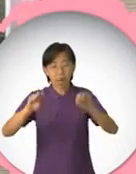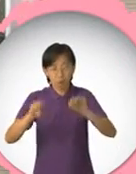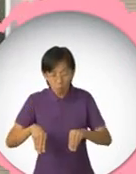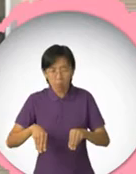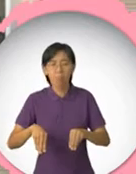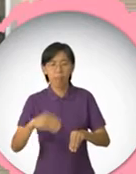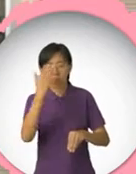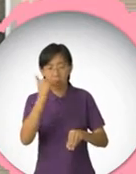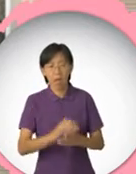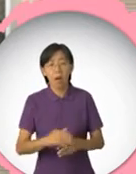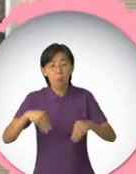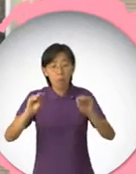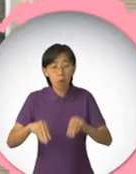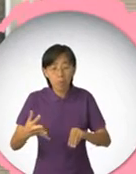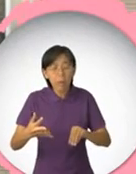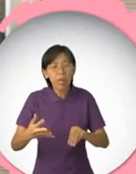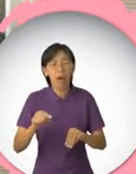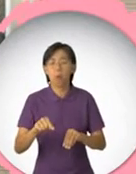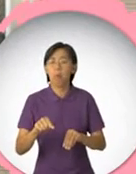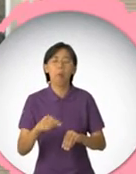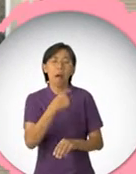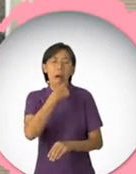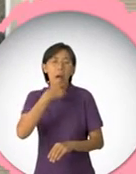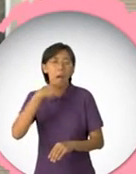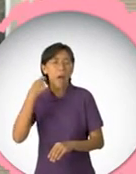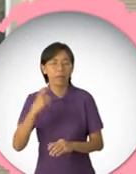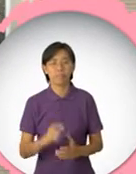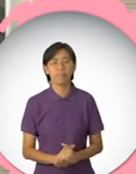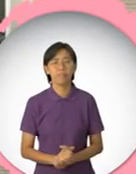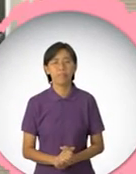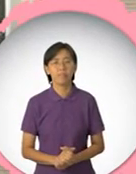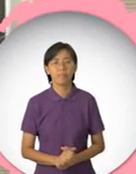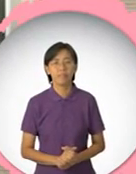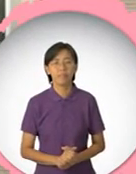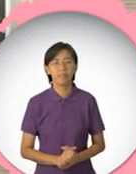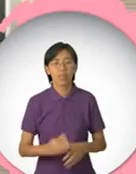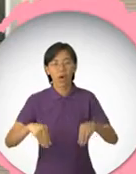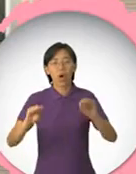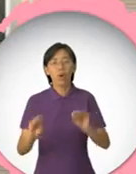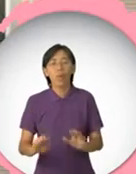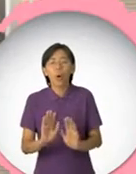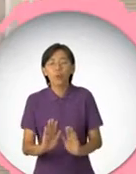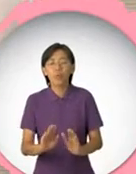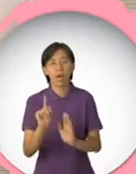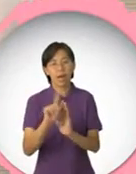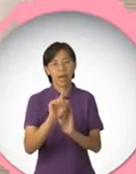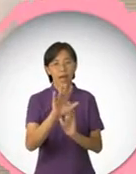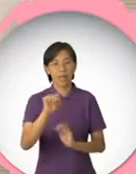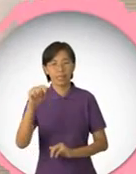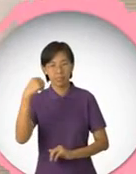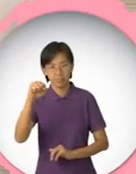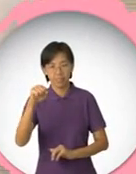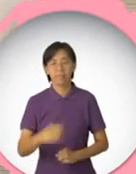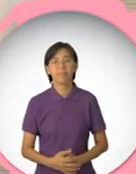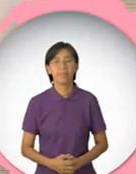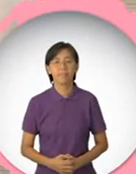งเกินไปเวลารีดแล้วมันจะแตกง่าย คลุมไว้ปกติไม่ต้องเอาอะไรมา แค่นี้ค่ะใช่ อ ัน นี้คือเราพักไว้5นาที 5ถึง10นาที ครับผ